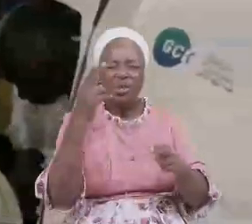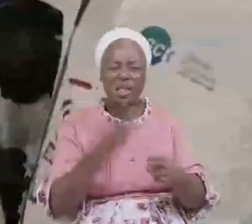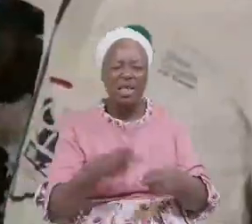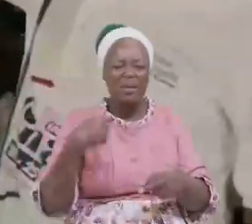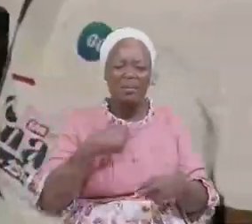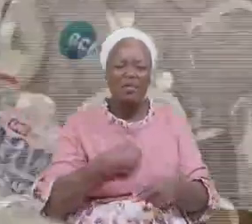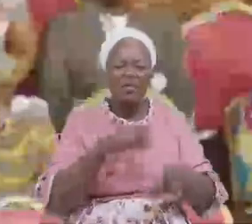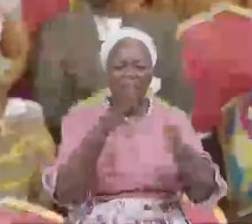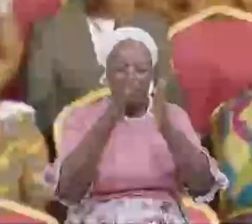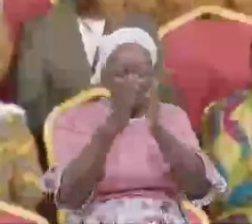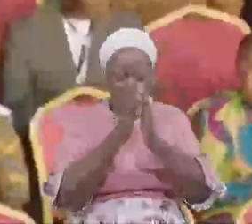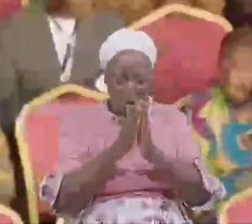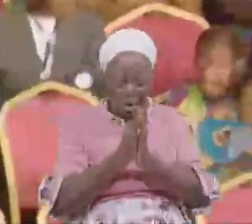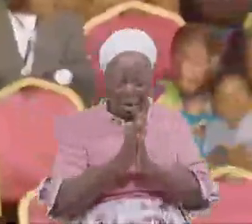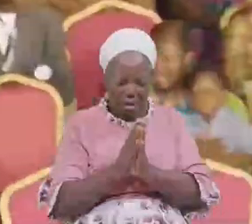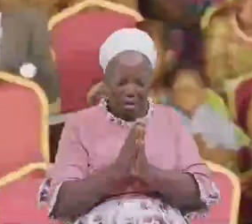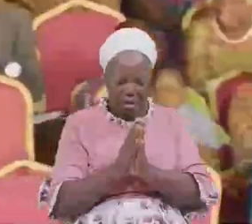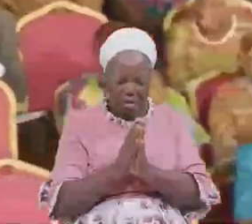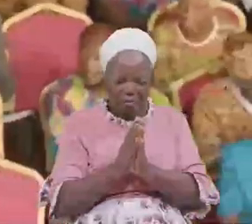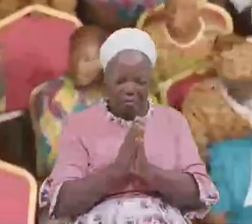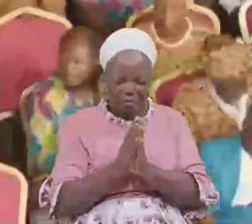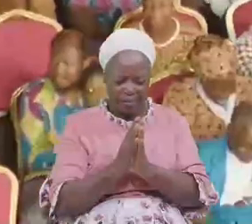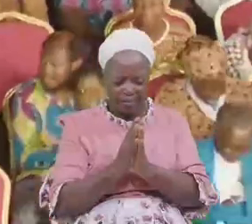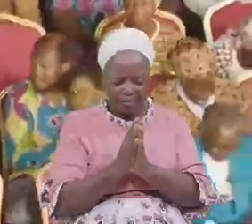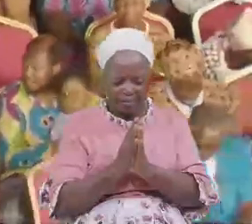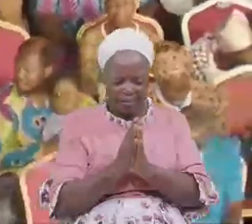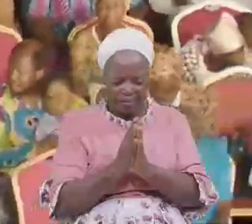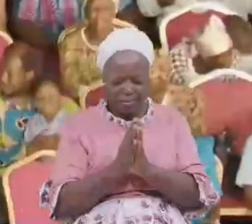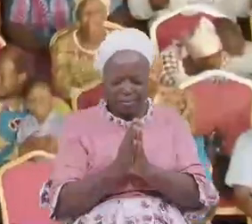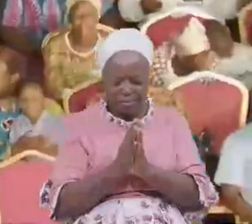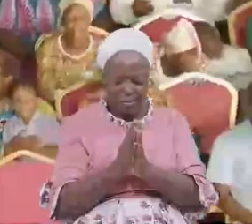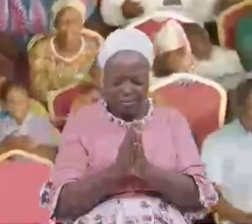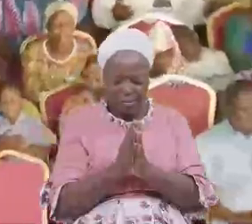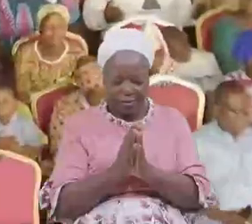Au nom de Jésus, nous prions.